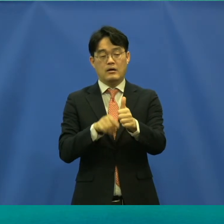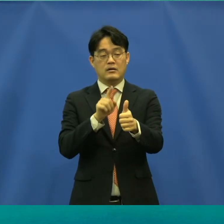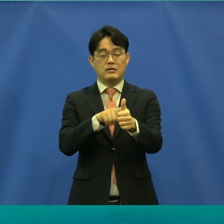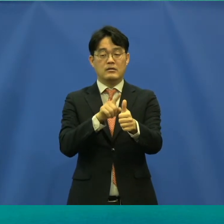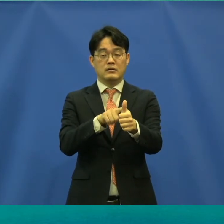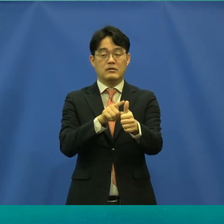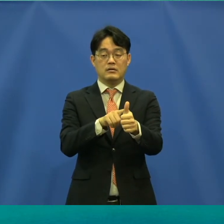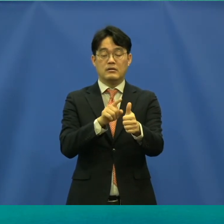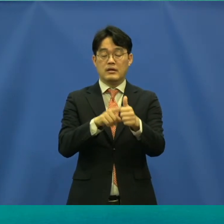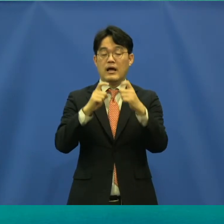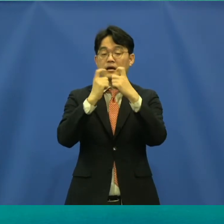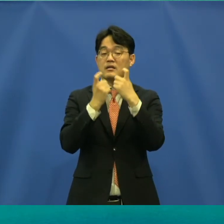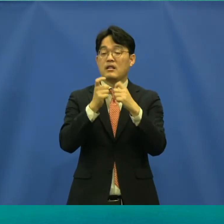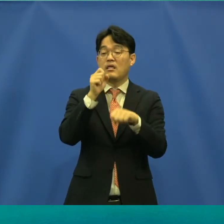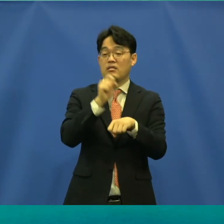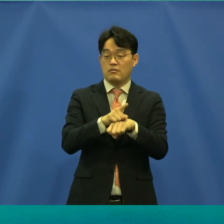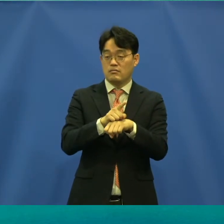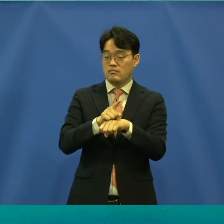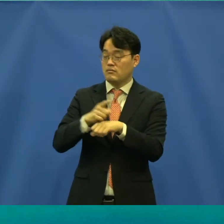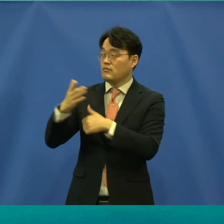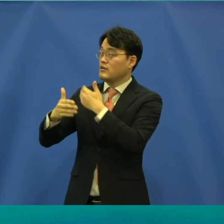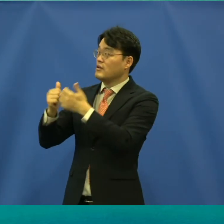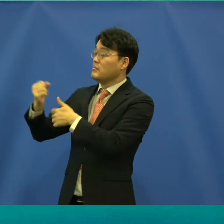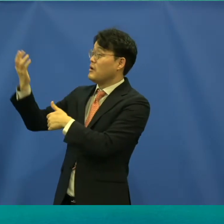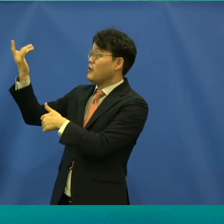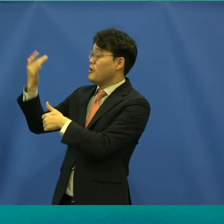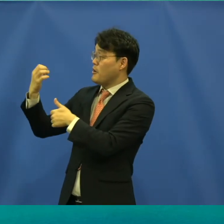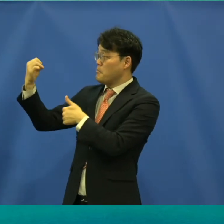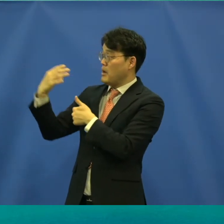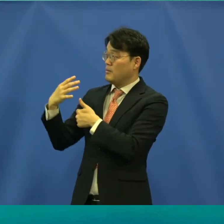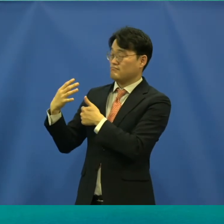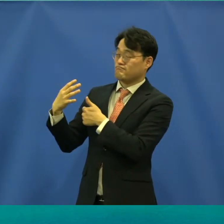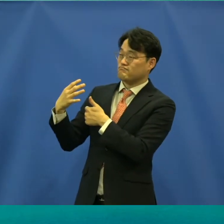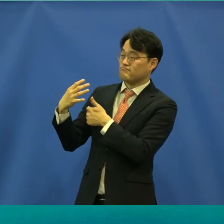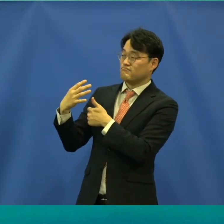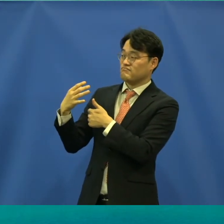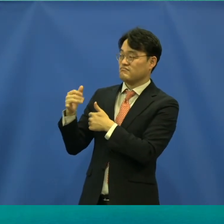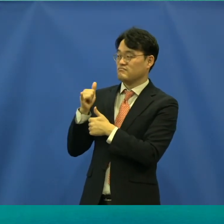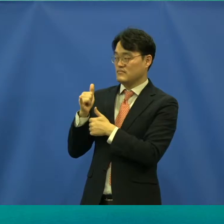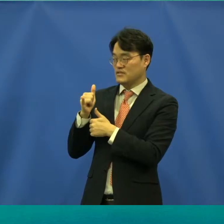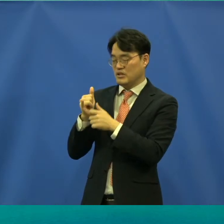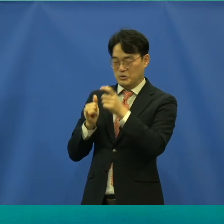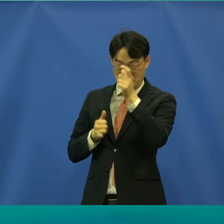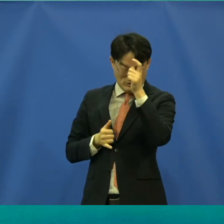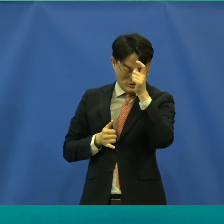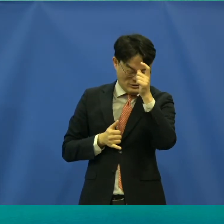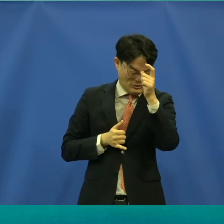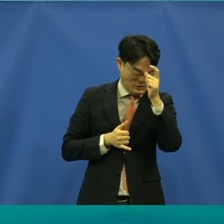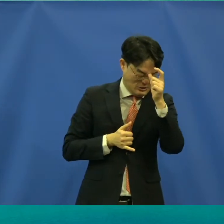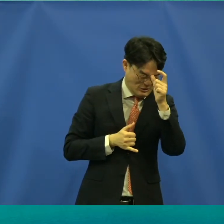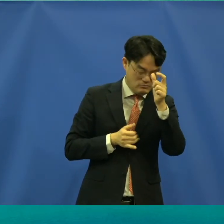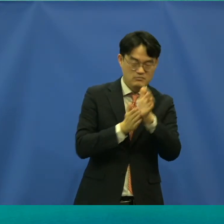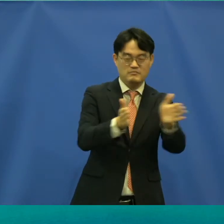여러분, 누구나 개성이 강합니다. 사람들을 만나보면 자기의 주장과 이론이 강합니다. 고집이 없는 사람이 없죠.